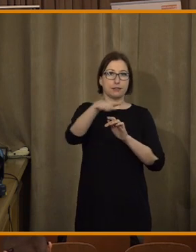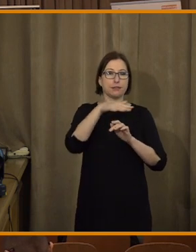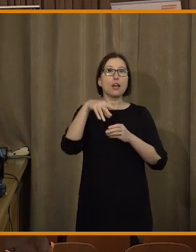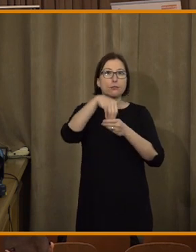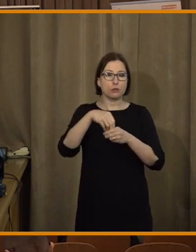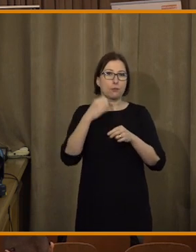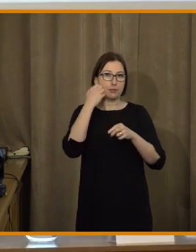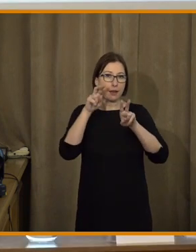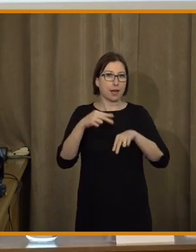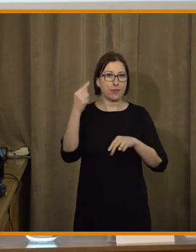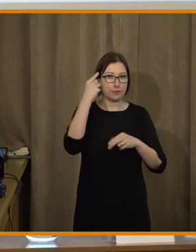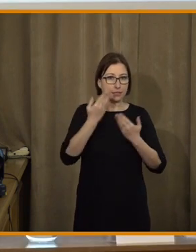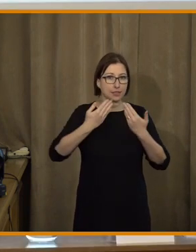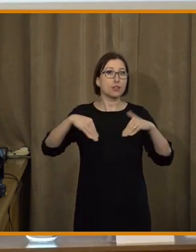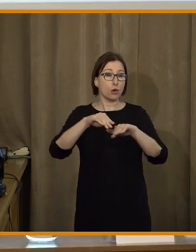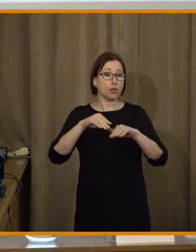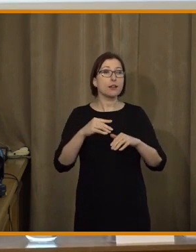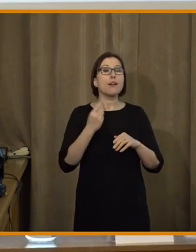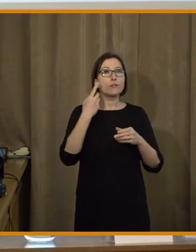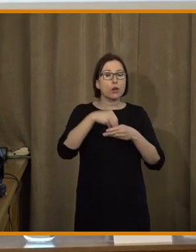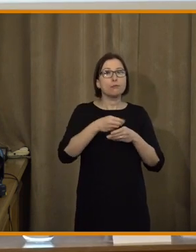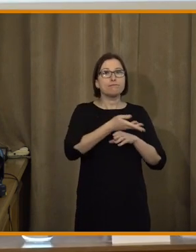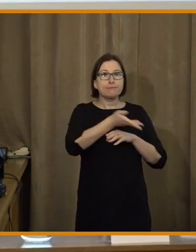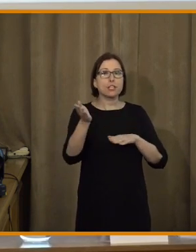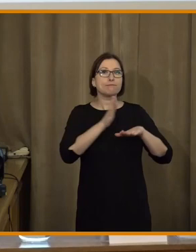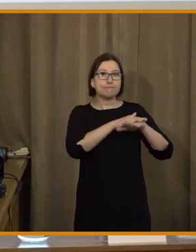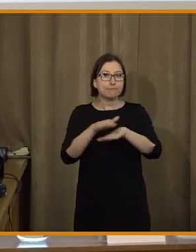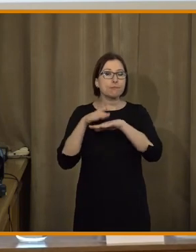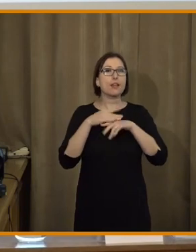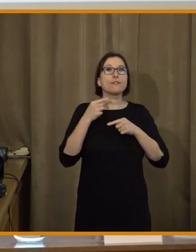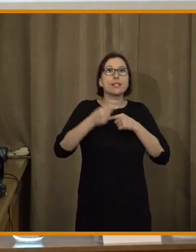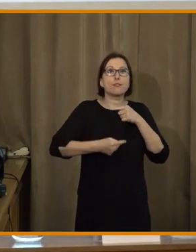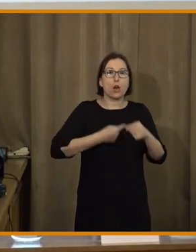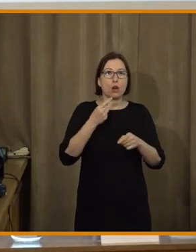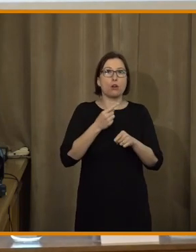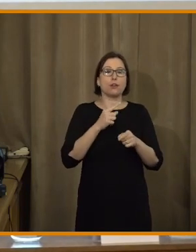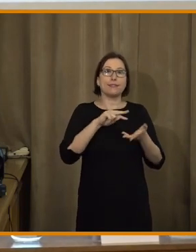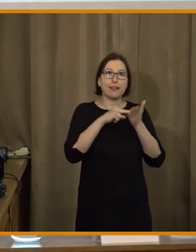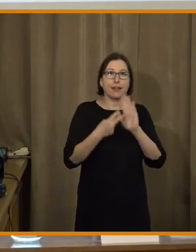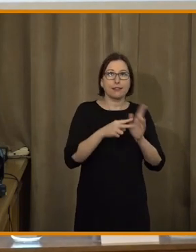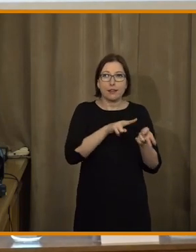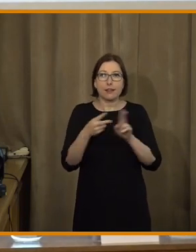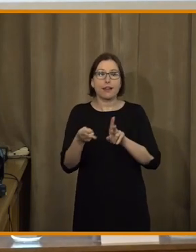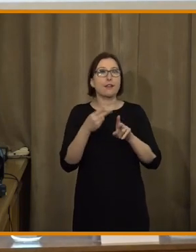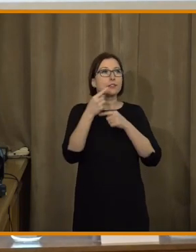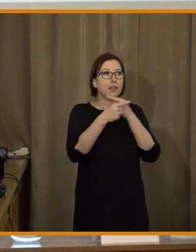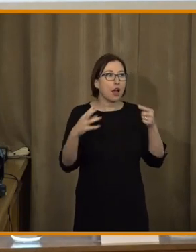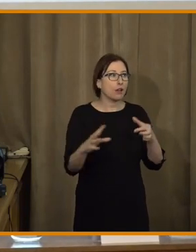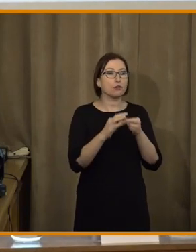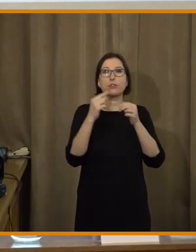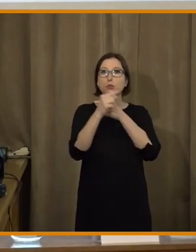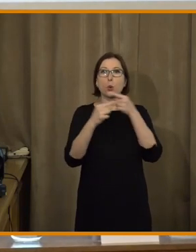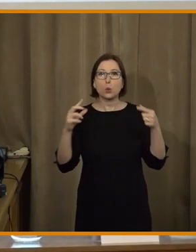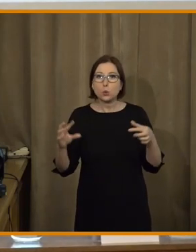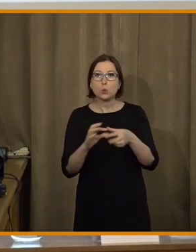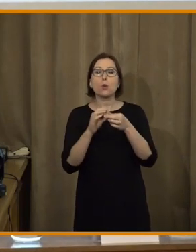podporuje veřejné diskuze o vývoji digitalizace v různých oblastech, ve vzdělávání, v kultuře a snaží